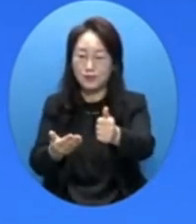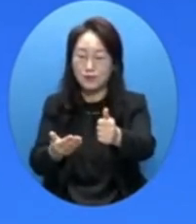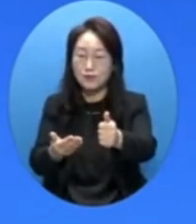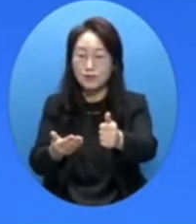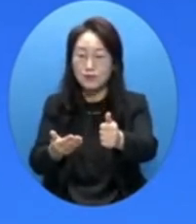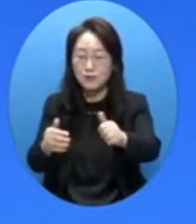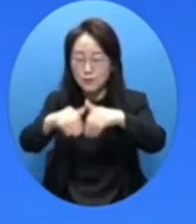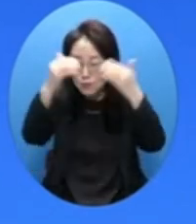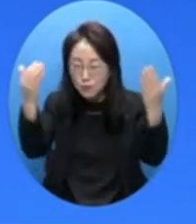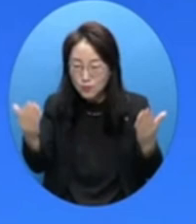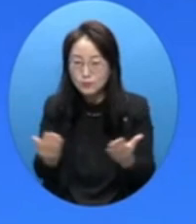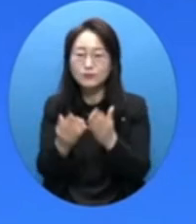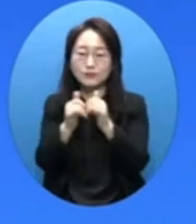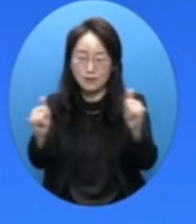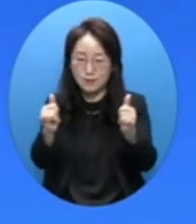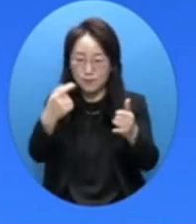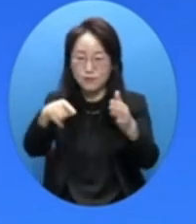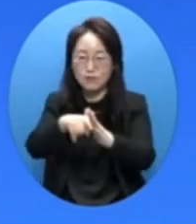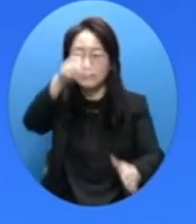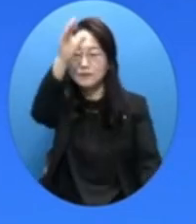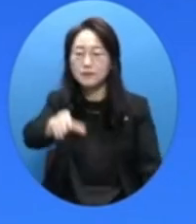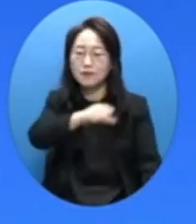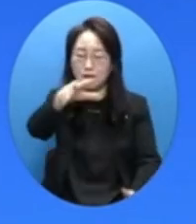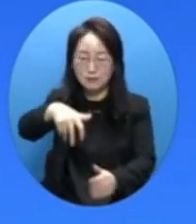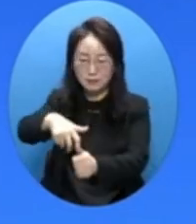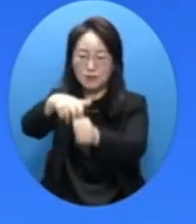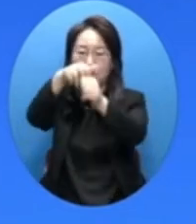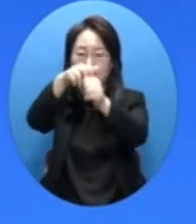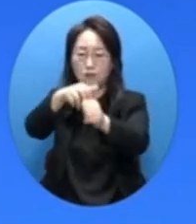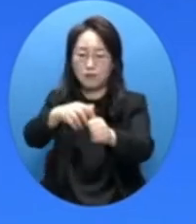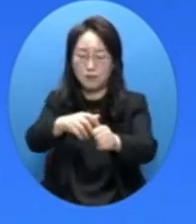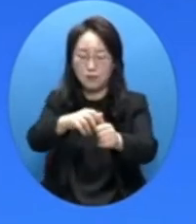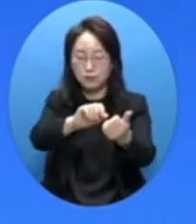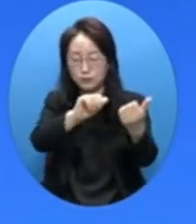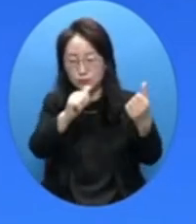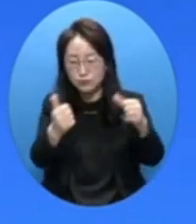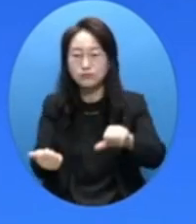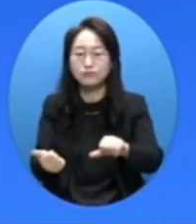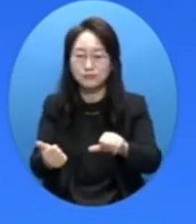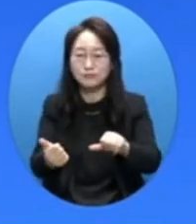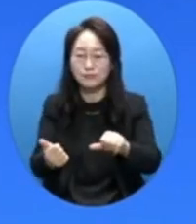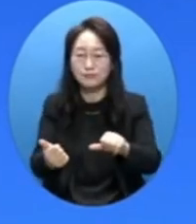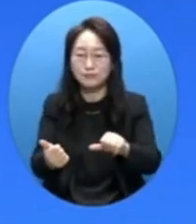오늘을 위하여 십자가 달려 희생하신